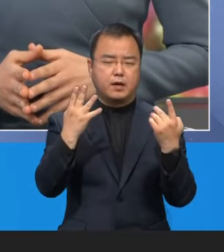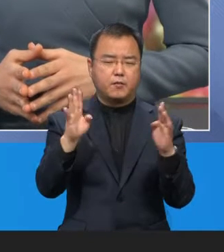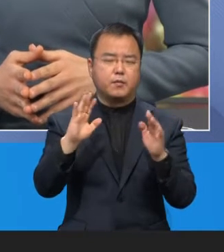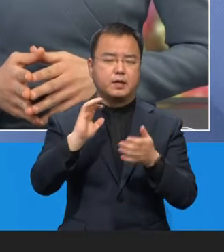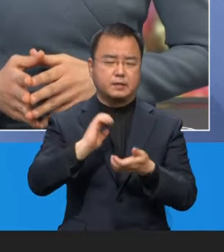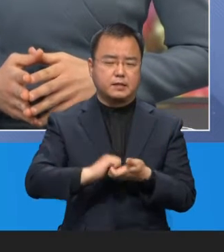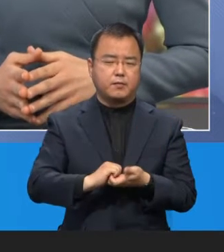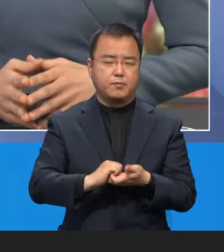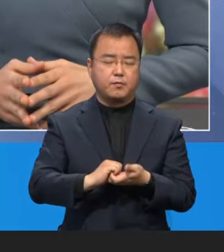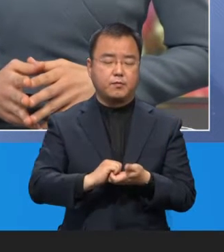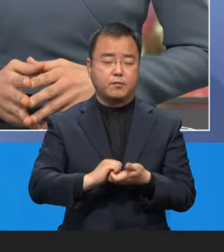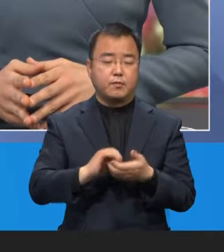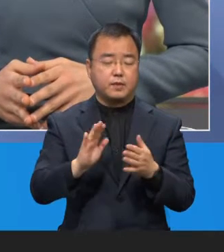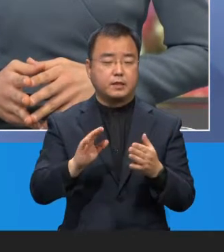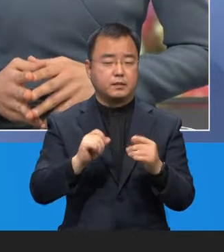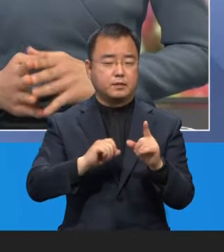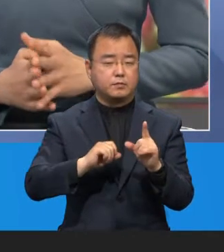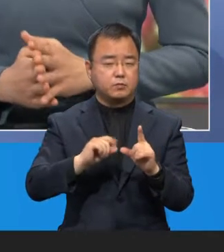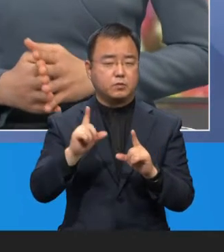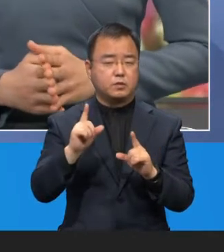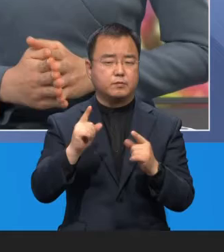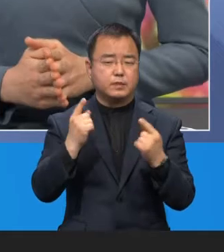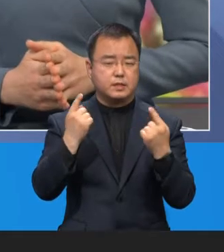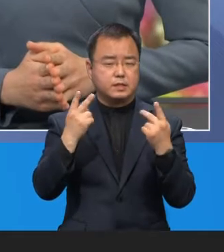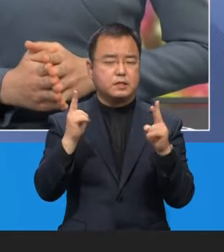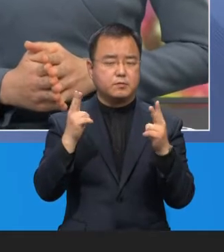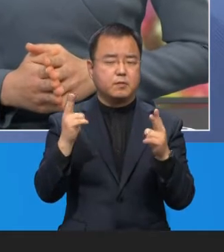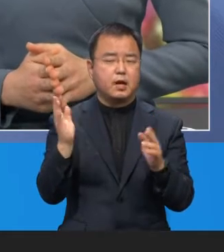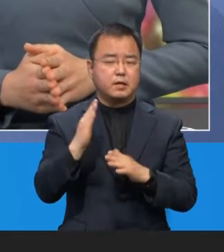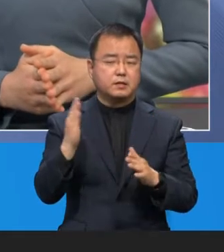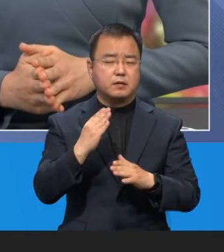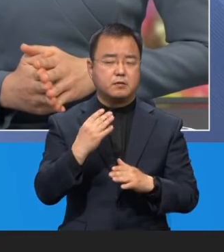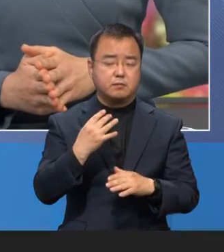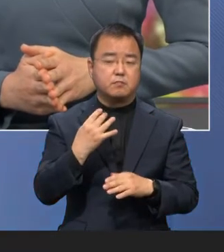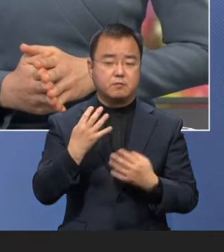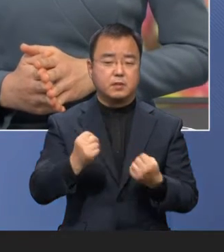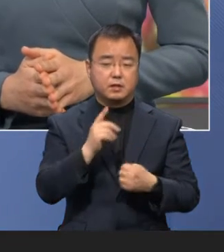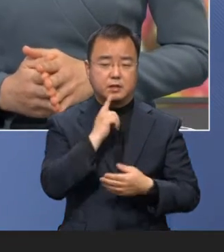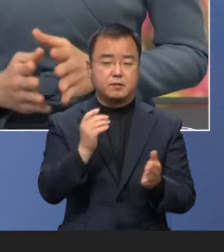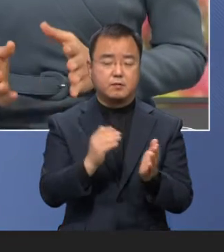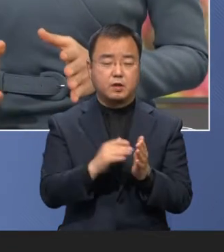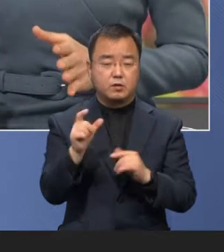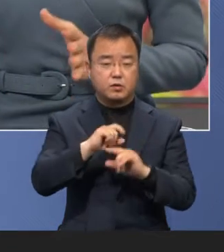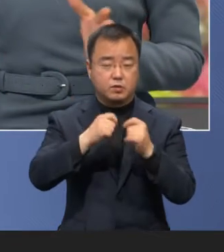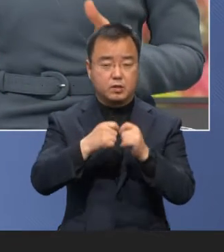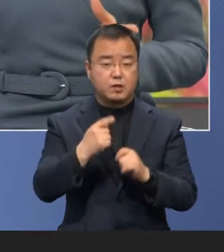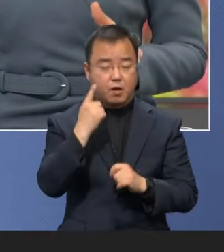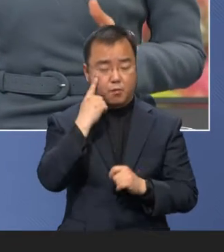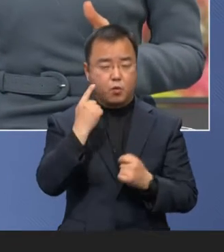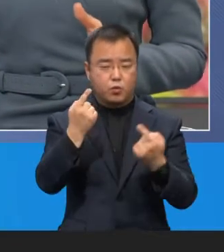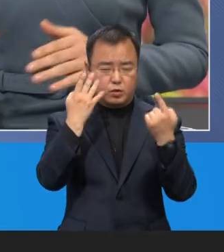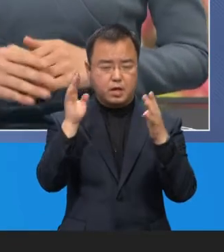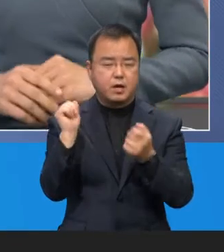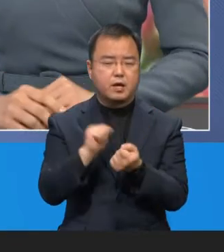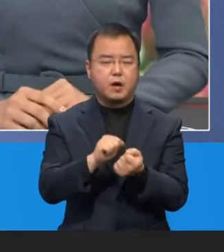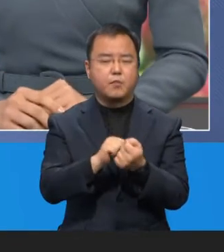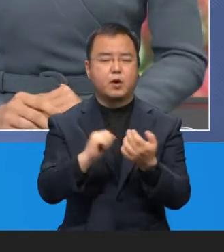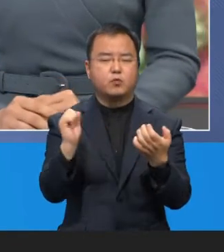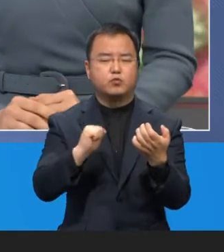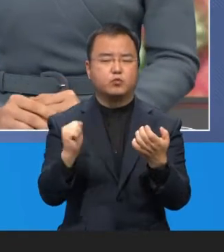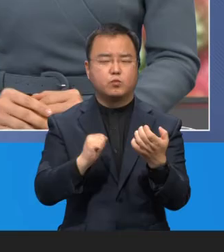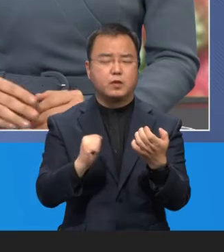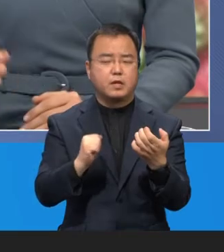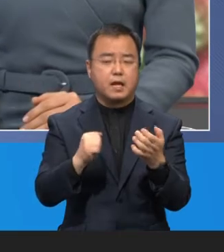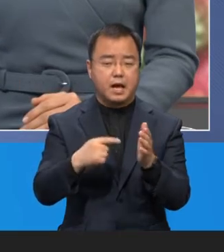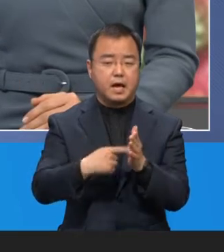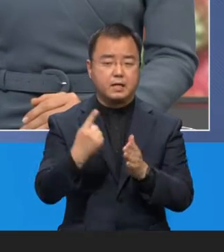확진자가 1학년 학생인 것으로 나타났습니다. 예. 조금 더 자세히 살펴보면요. 대학 감염의 90%가 학기 초에